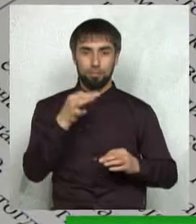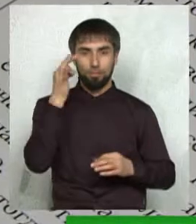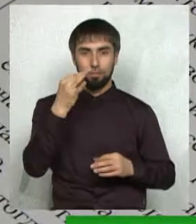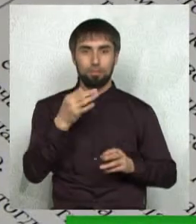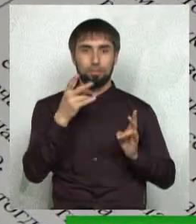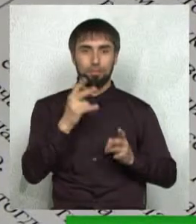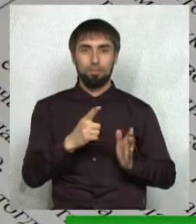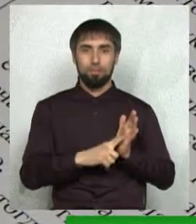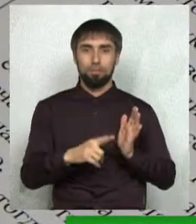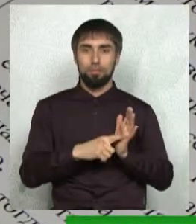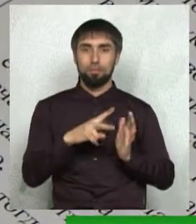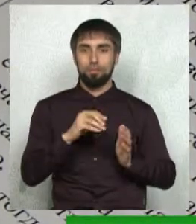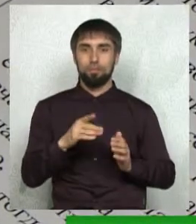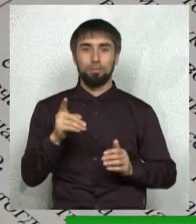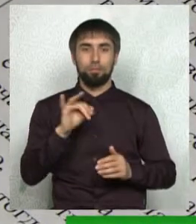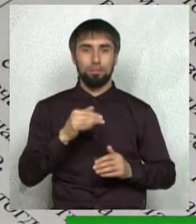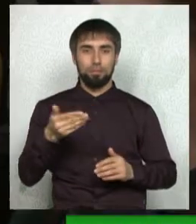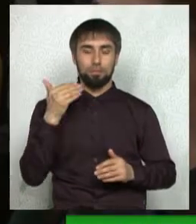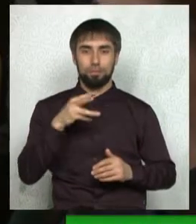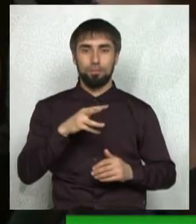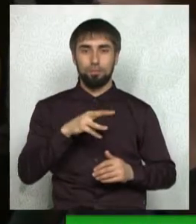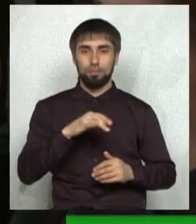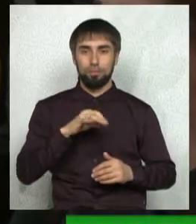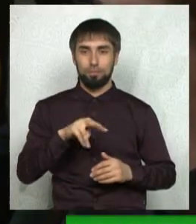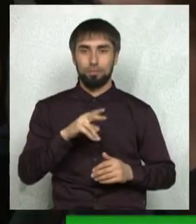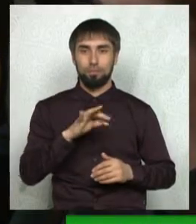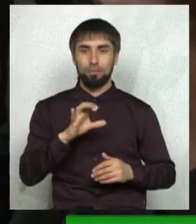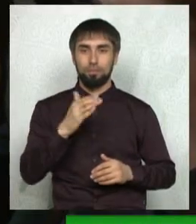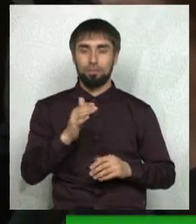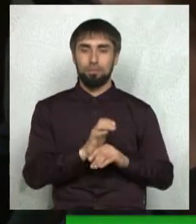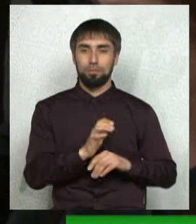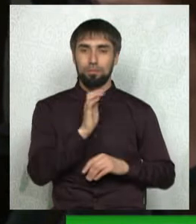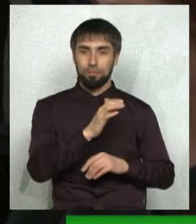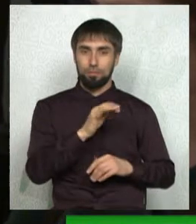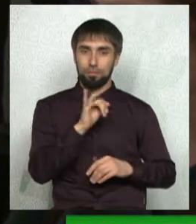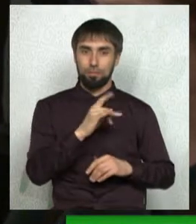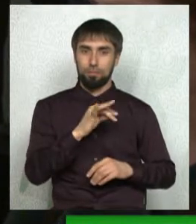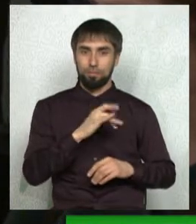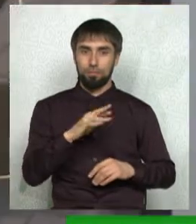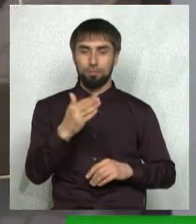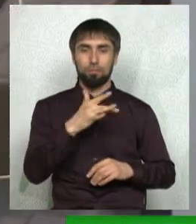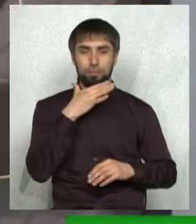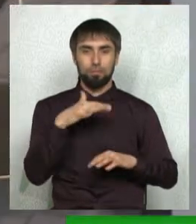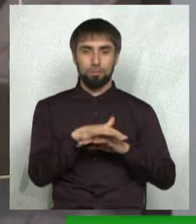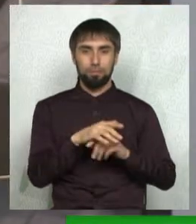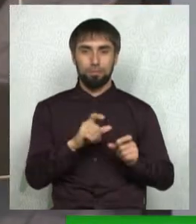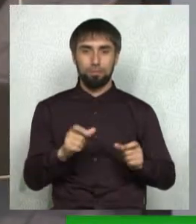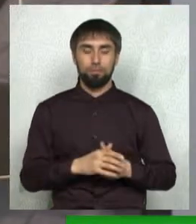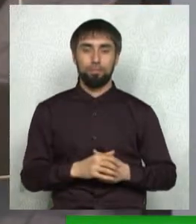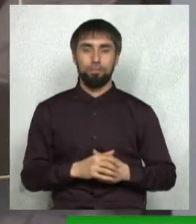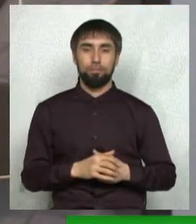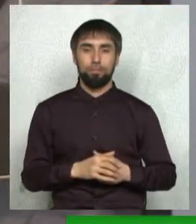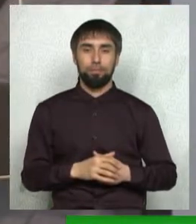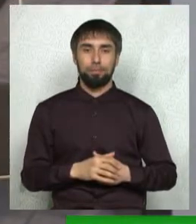трагедию 77-летней давности. В мемориальном комплексе жертвам репрессий снова непривычно многолюдно. Эти людей отправляли